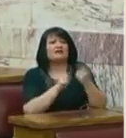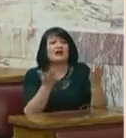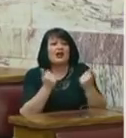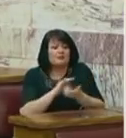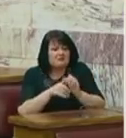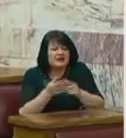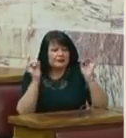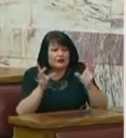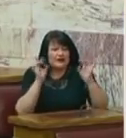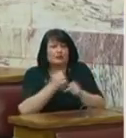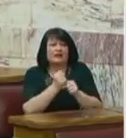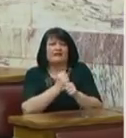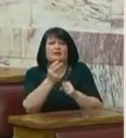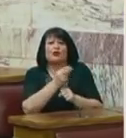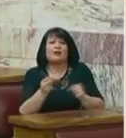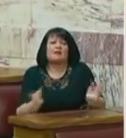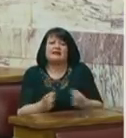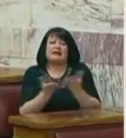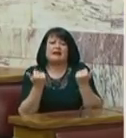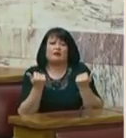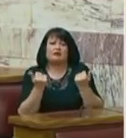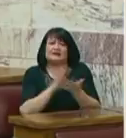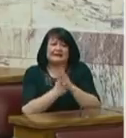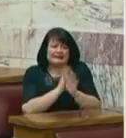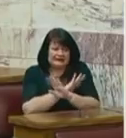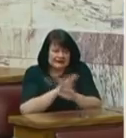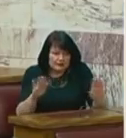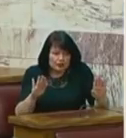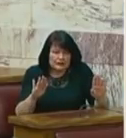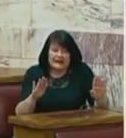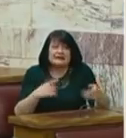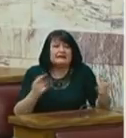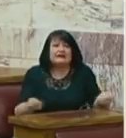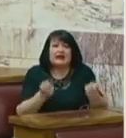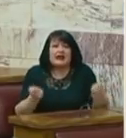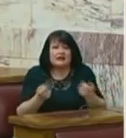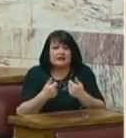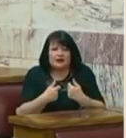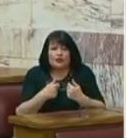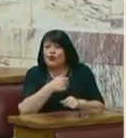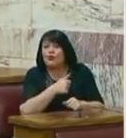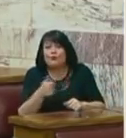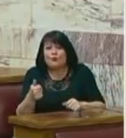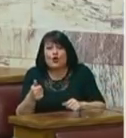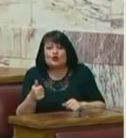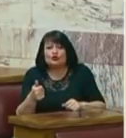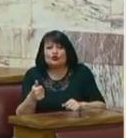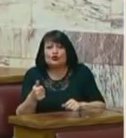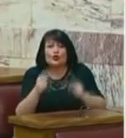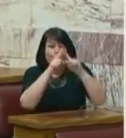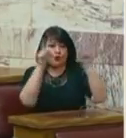ασχολήθηκα. Δεν έτυχε. Το μόνο που έκανα είναι, σας θυμίζω, να κουρέψω